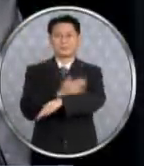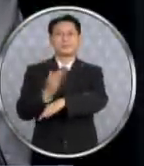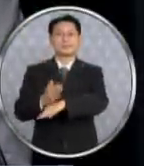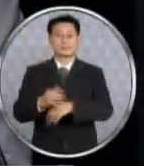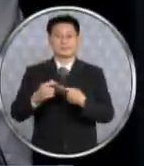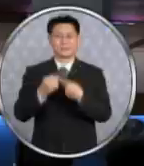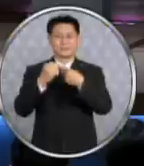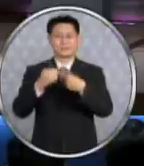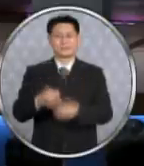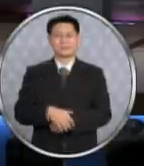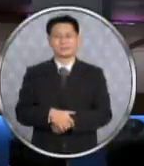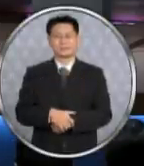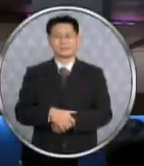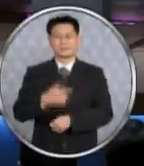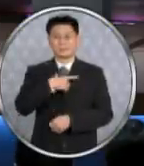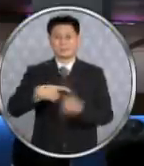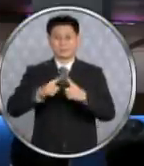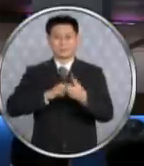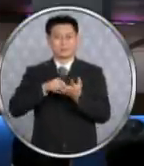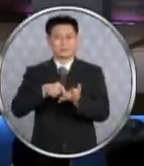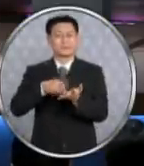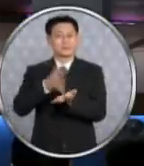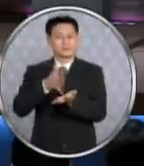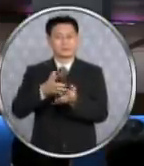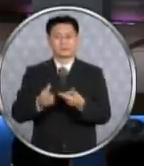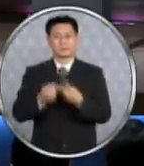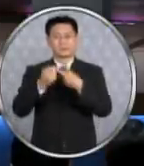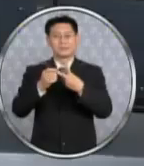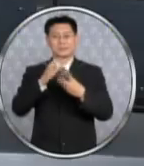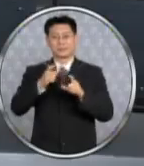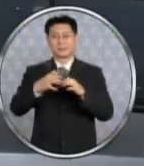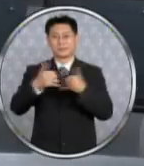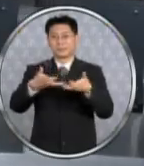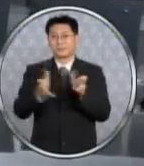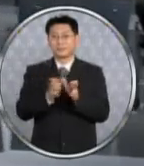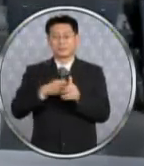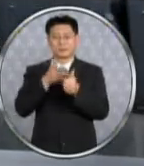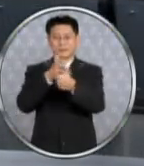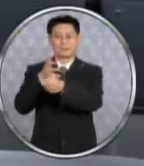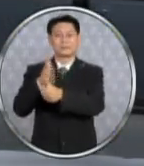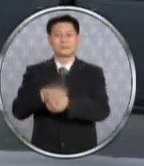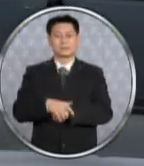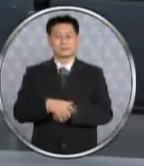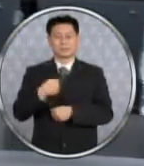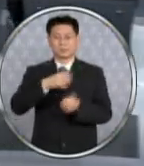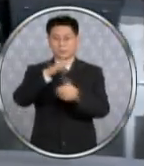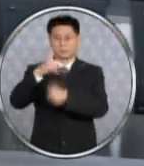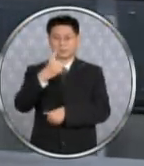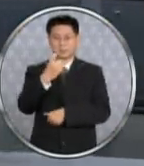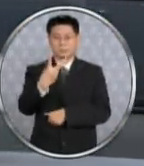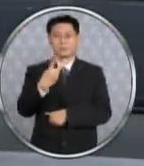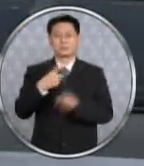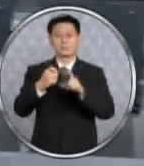段，第一个阶段是候选人的申论，第二个阶段是公民团体的提问。主办单位邀请了